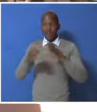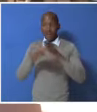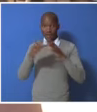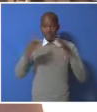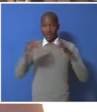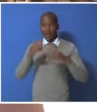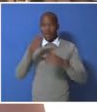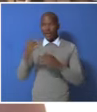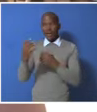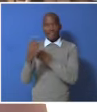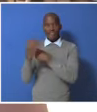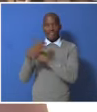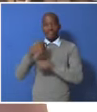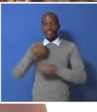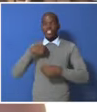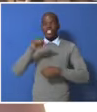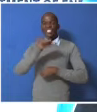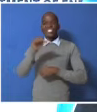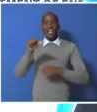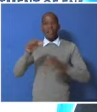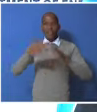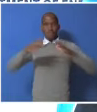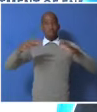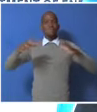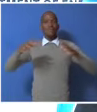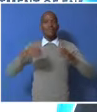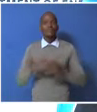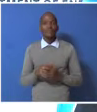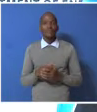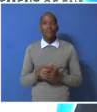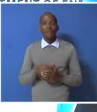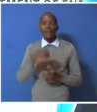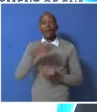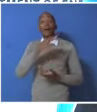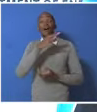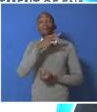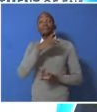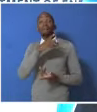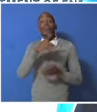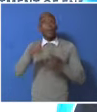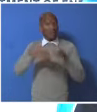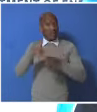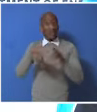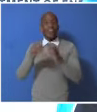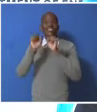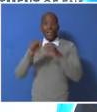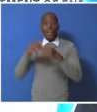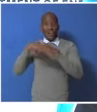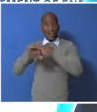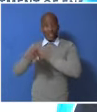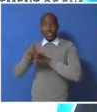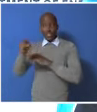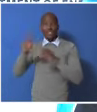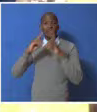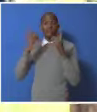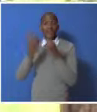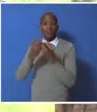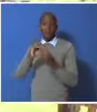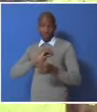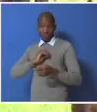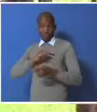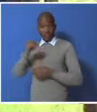they advised gore ke tseye ya 10 cubic. Baikopedi ba ne ba rotloediwa go ikwadisa ko lephateng ko diofising tsa rona